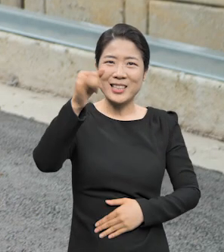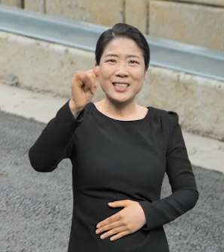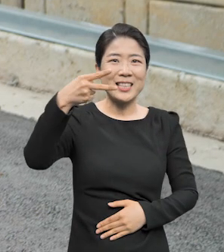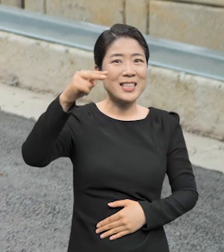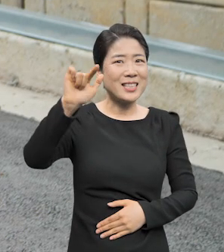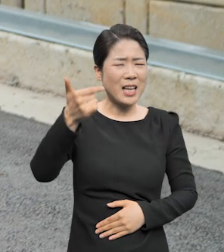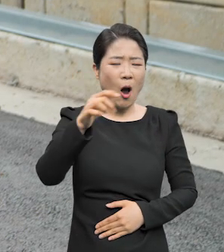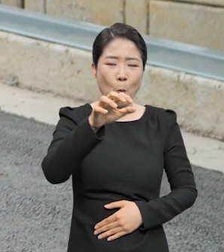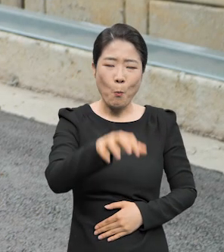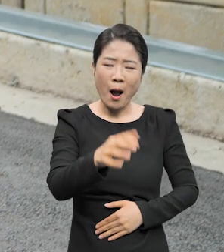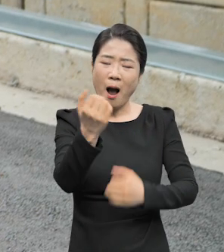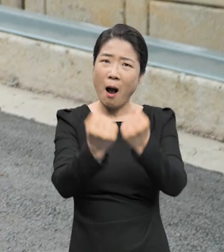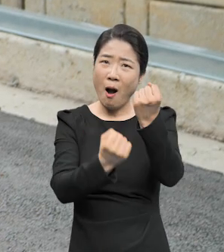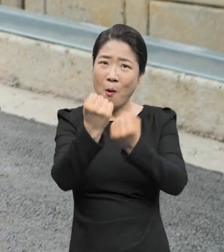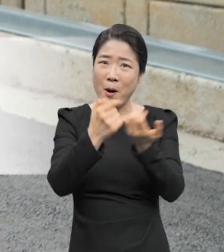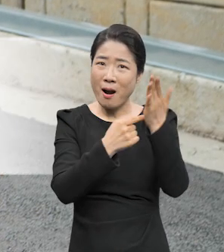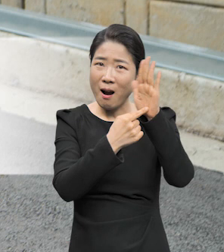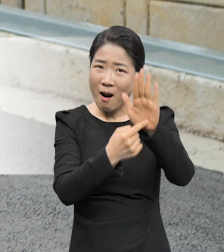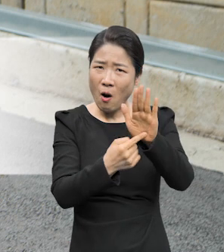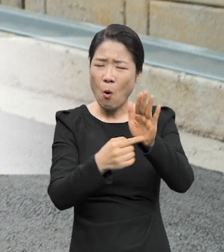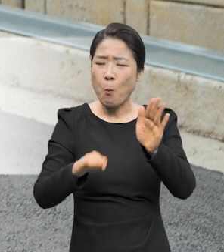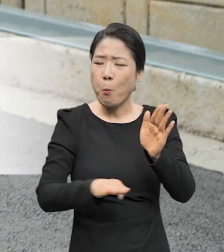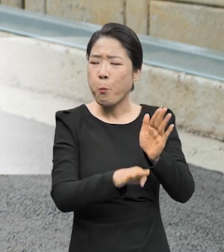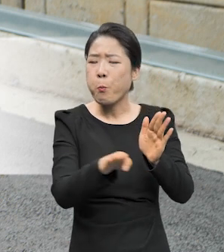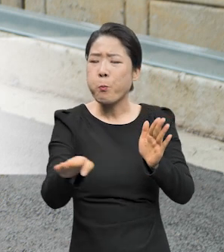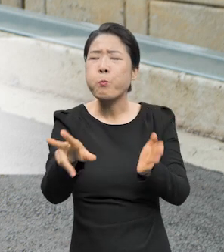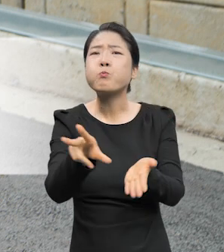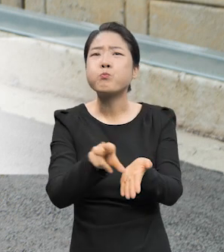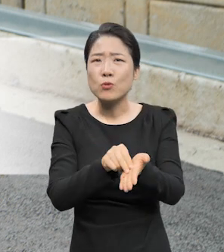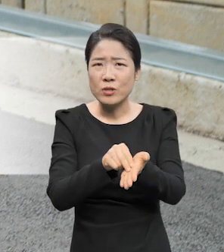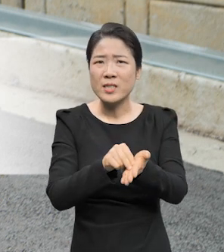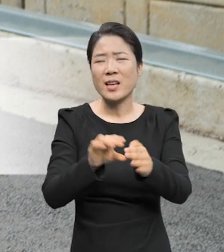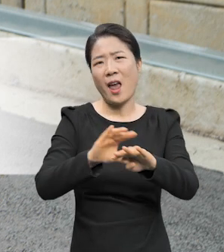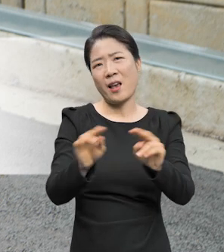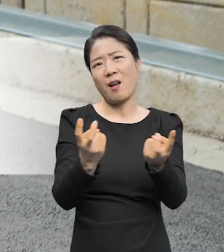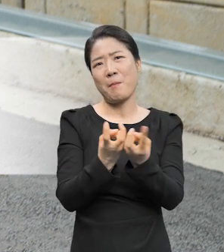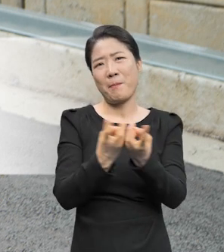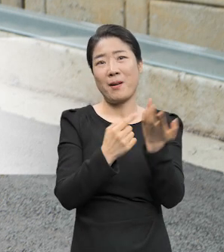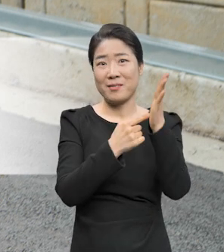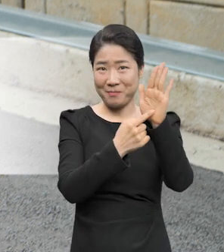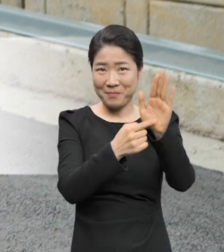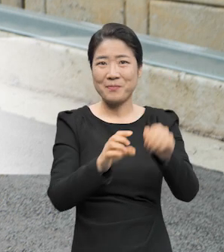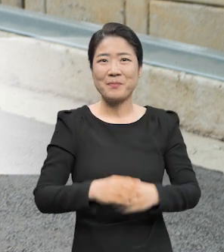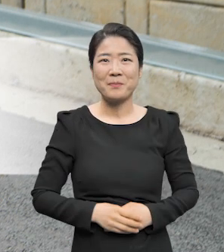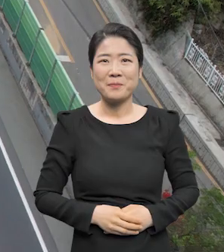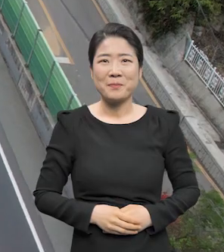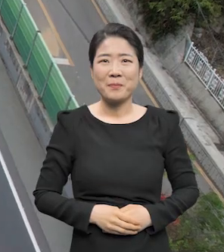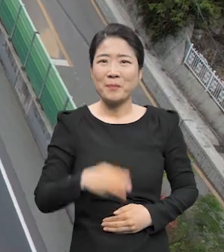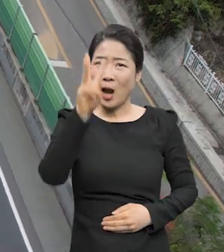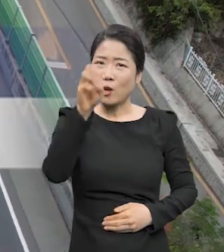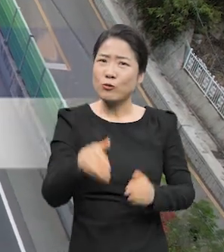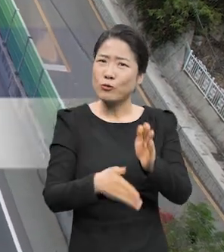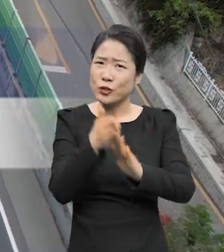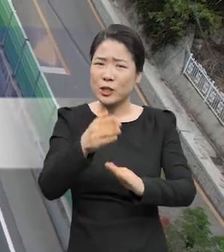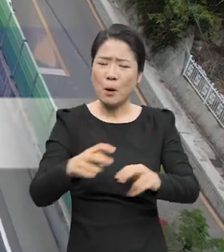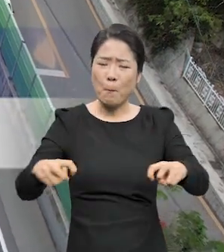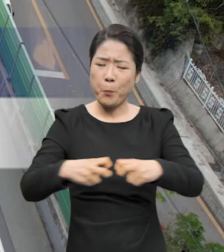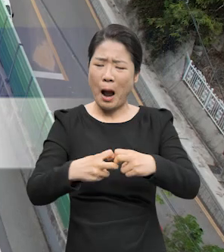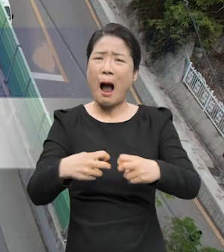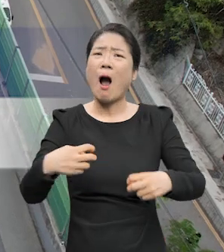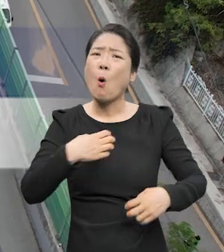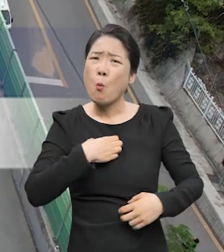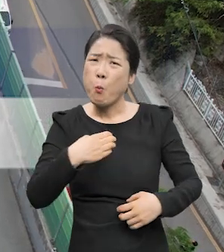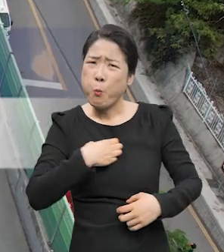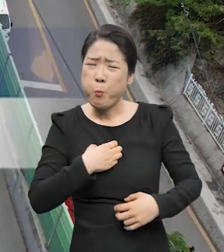광주시가 지사나이스에서 현장 설명회를 열어 제2순환로 지사나이스에 대한 해법을 발표했습니다. 광주시는